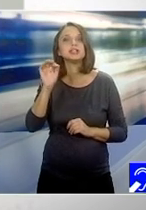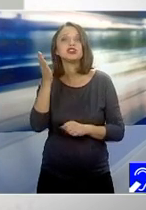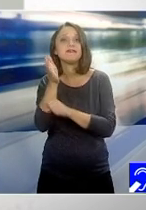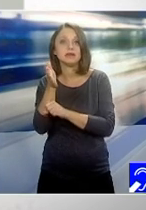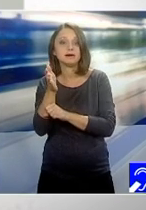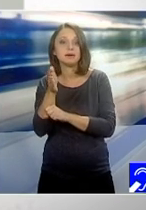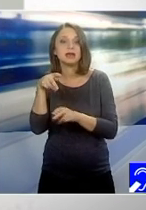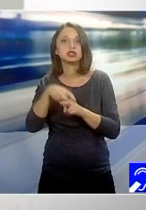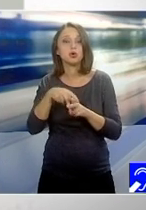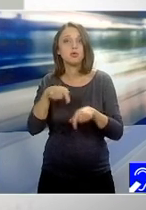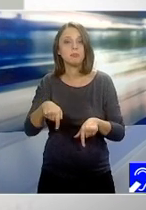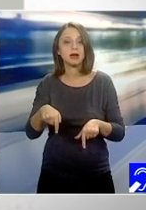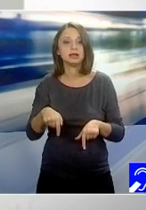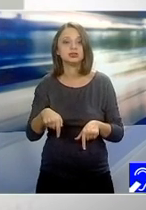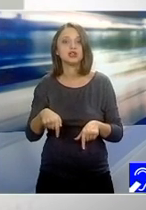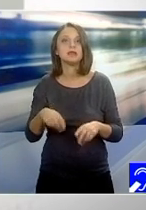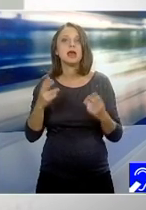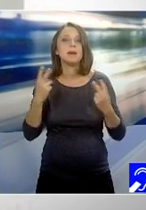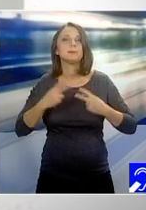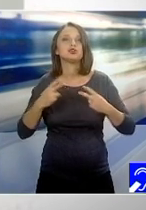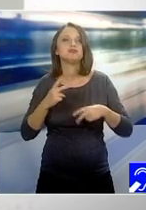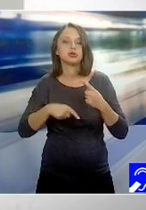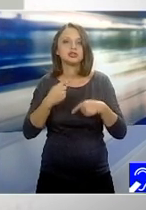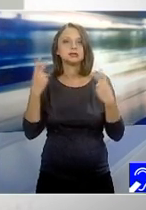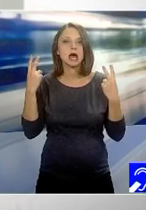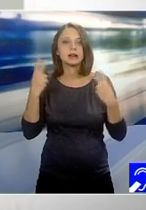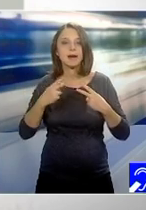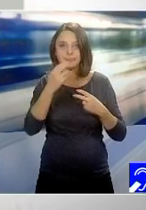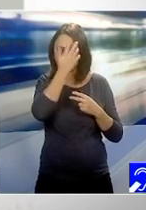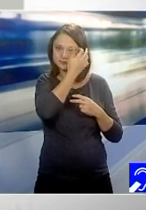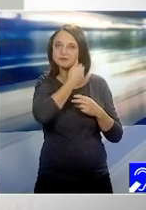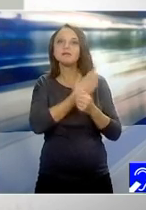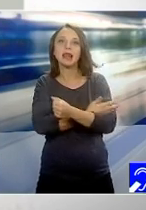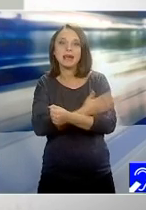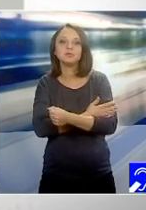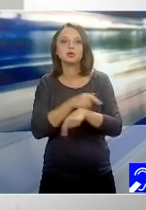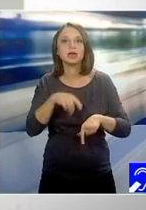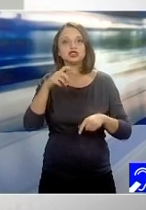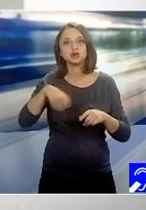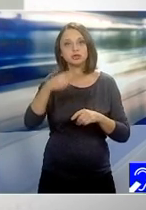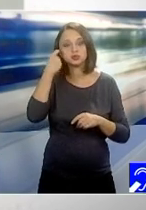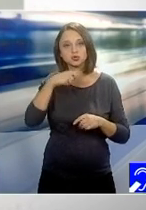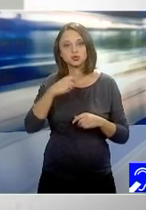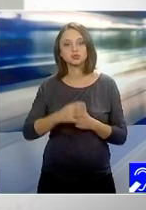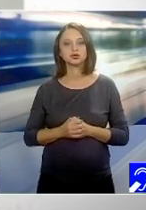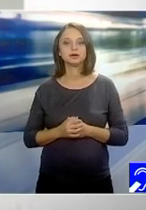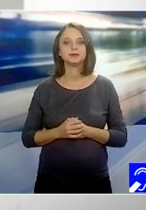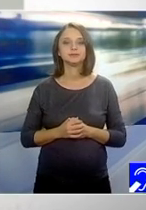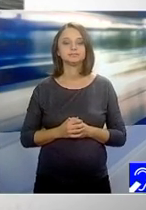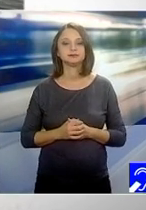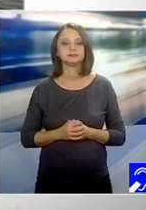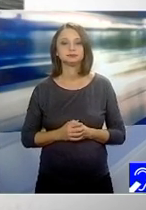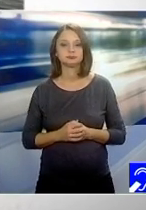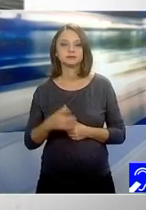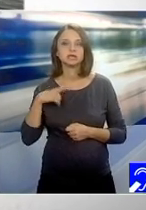de procesarea materialului lemnos, pe care avem, le dăm acorduri, le dăm documente și funcționează. Dar sunt persoane fizice care au instalația de gatări în curte. Sunt